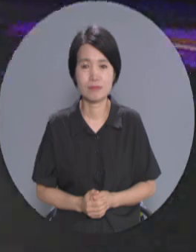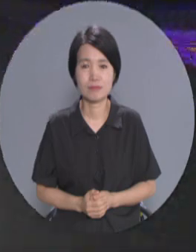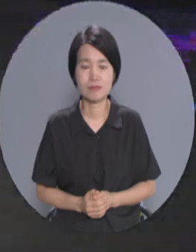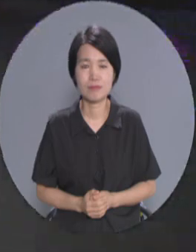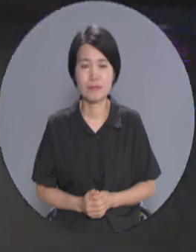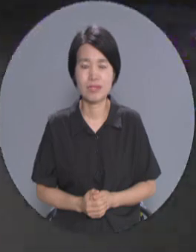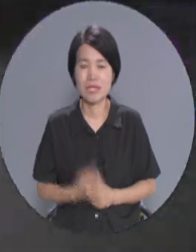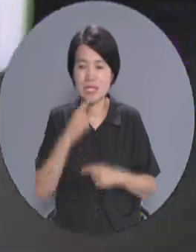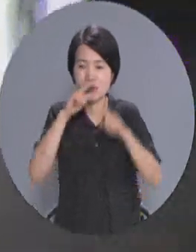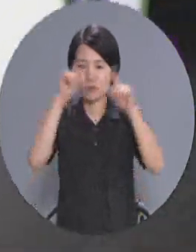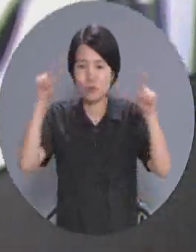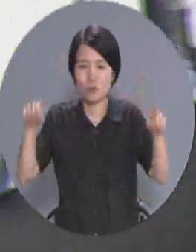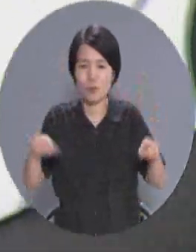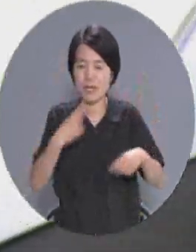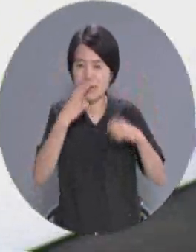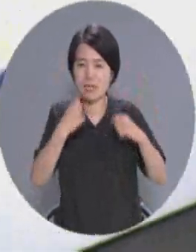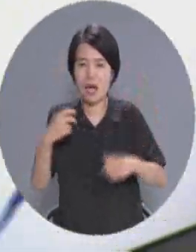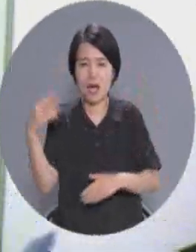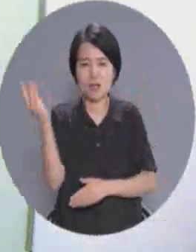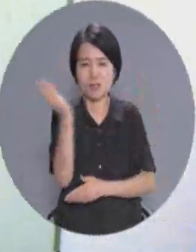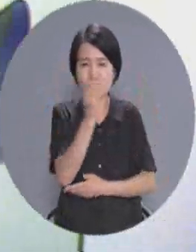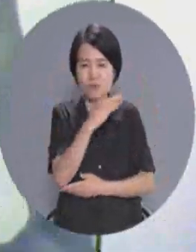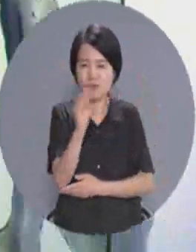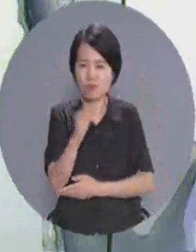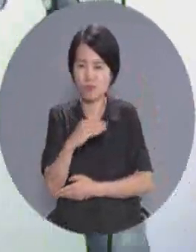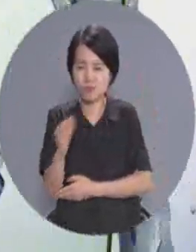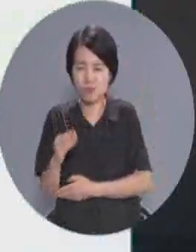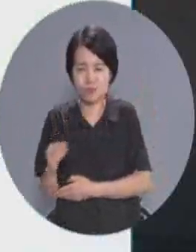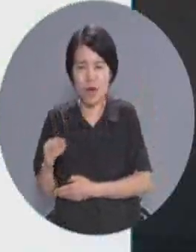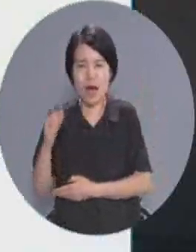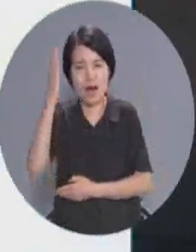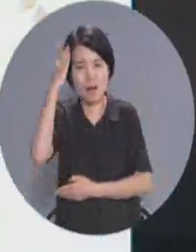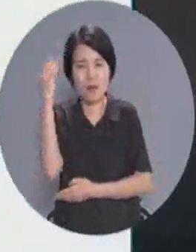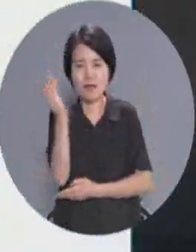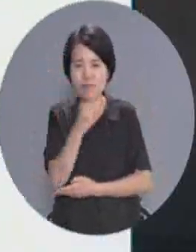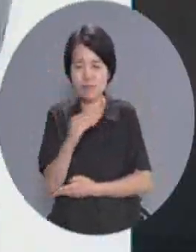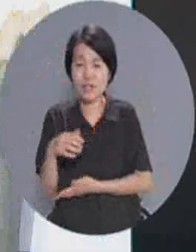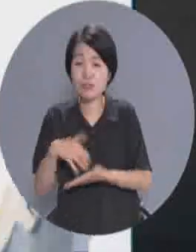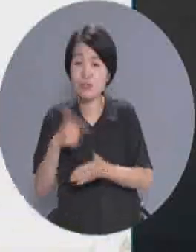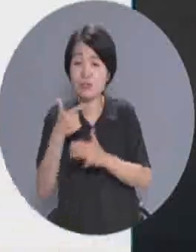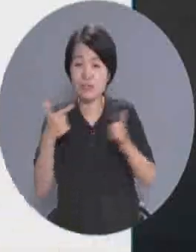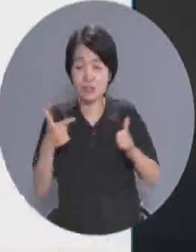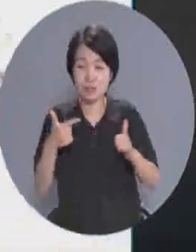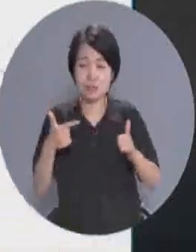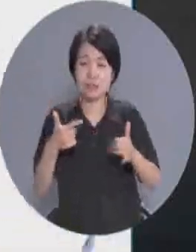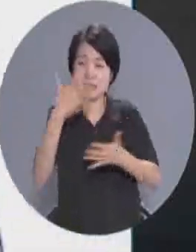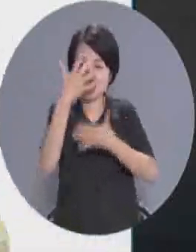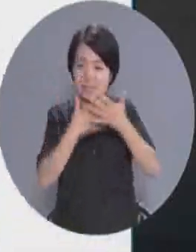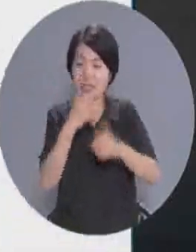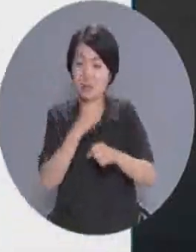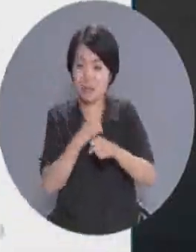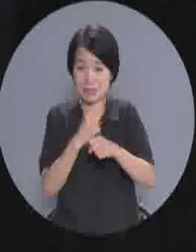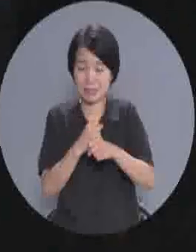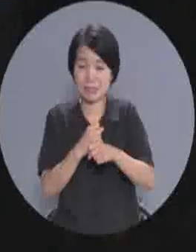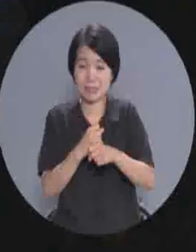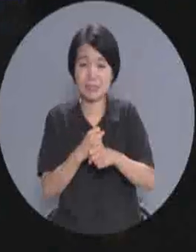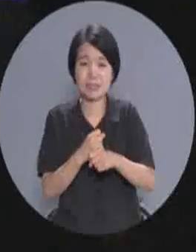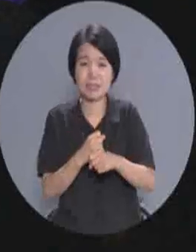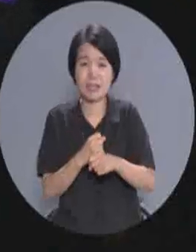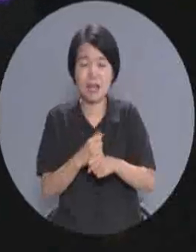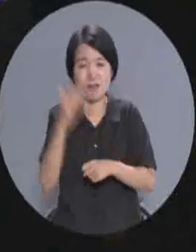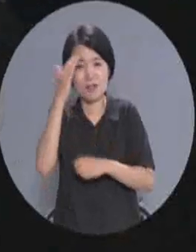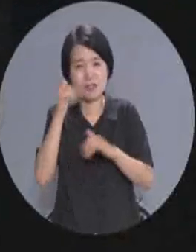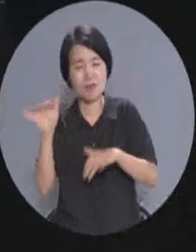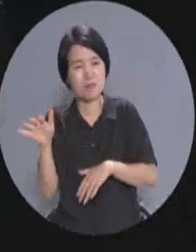흰 화면 위에 살아있는 듯 힘차게 튀어오르는 검은 먹. 6명의 작가가 미디어 아트로 채운 수묵의 공간이